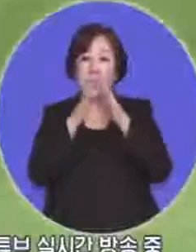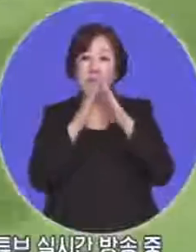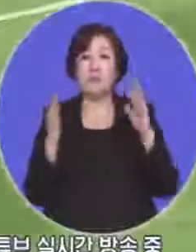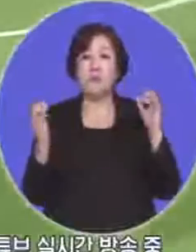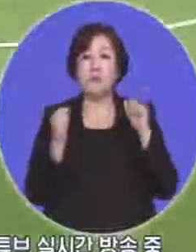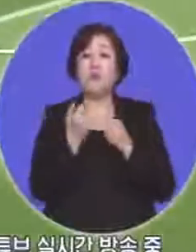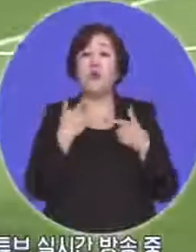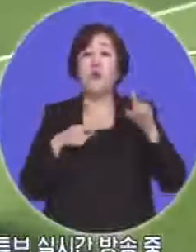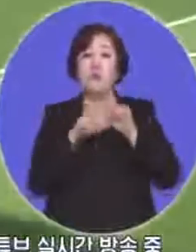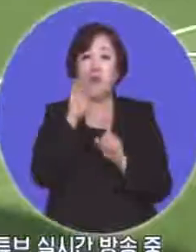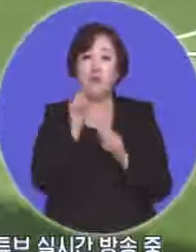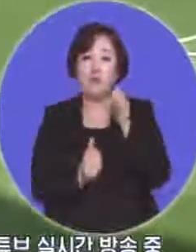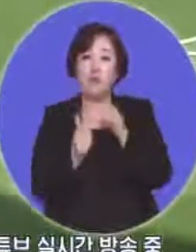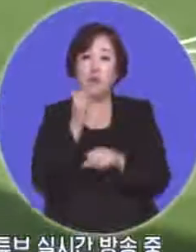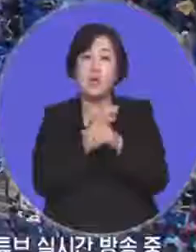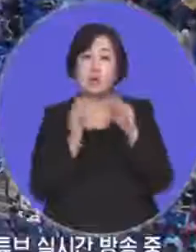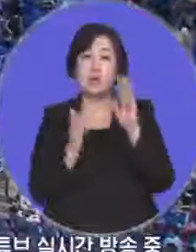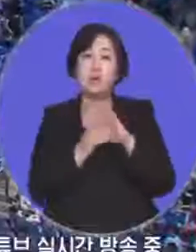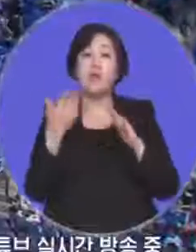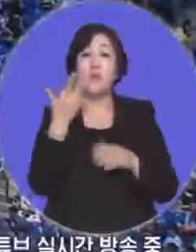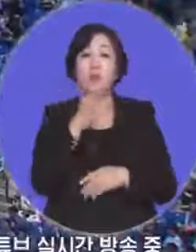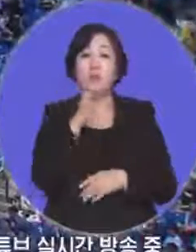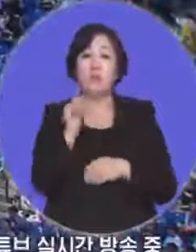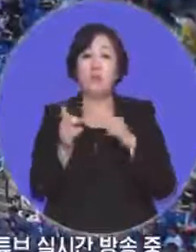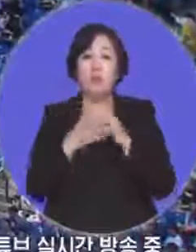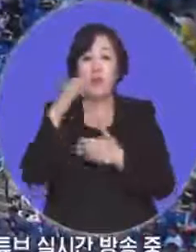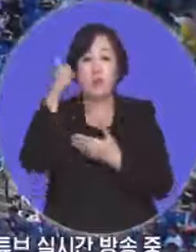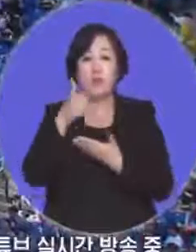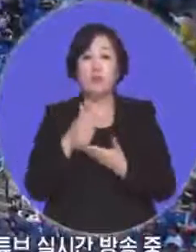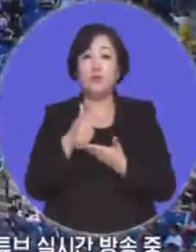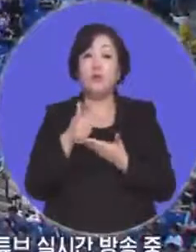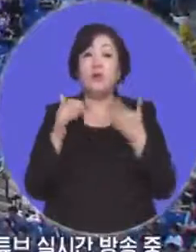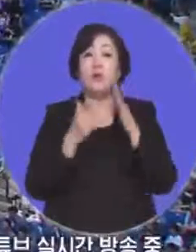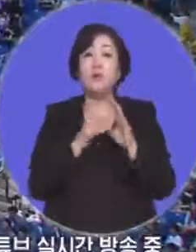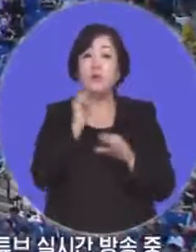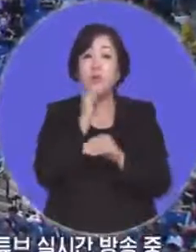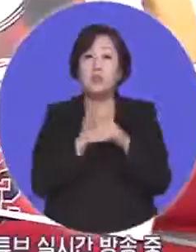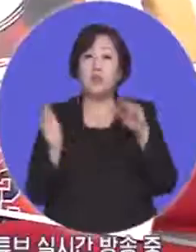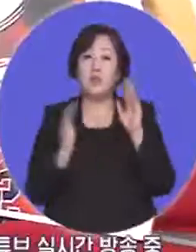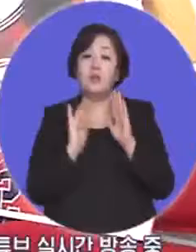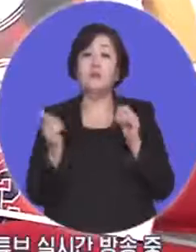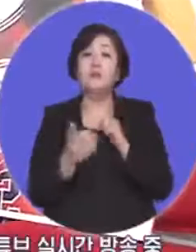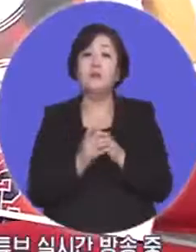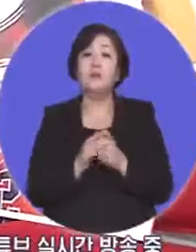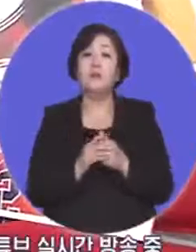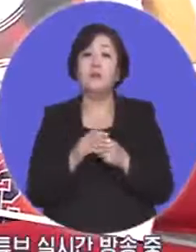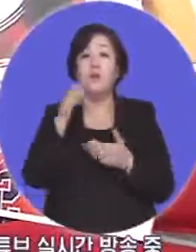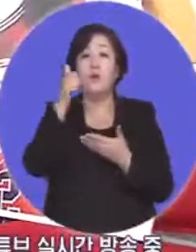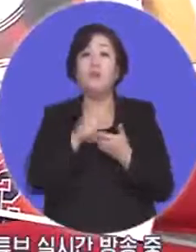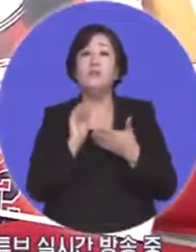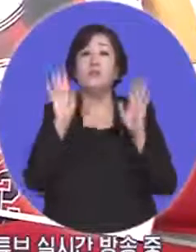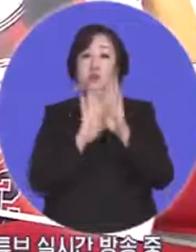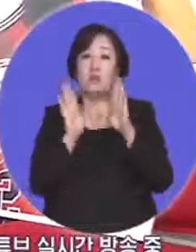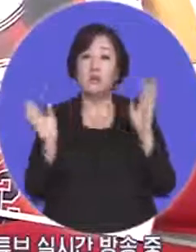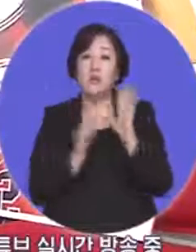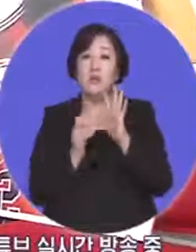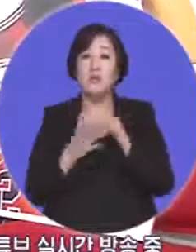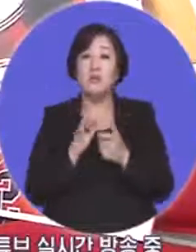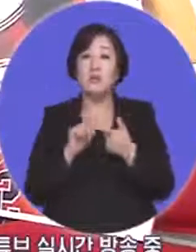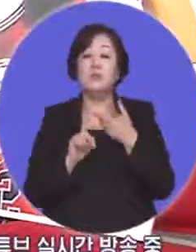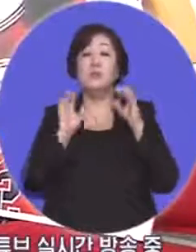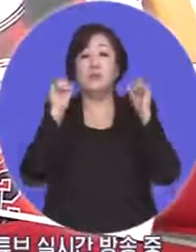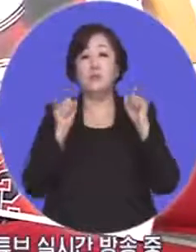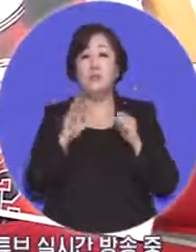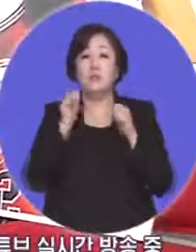현대와의 한판 승부에는 8천여 명의 관중이 입장할 수 있습니다. 관중 입장이 재개된